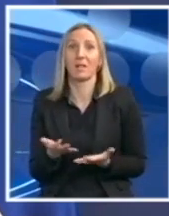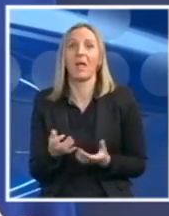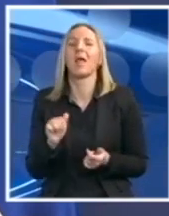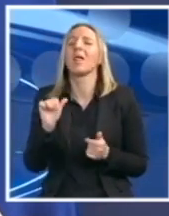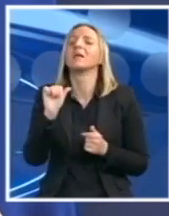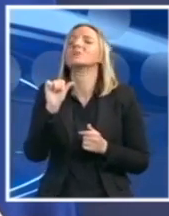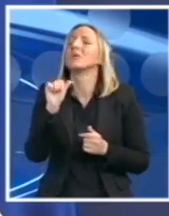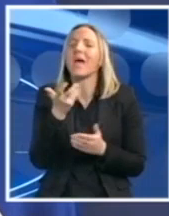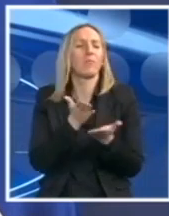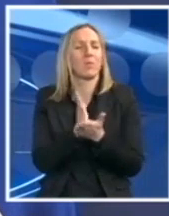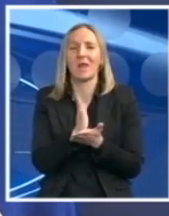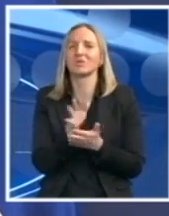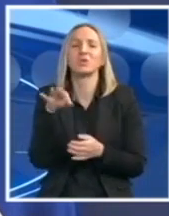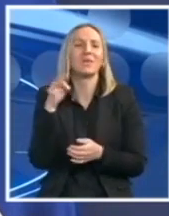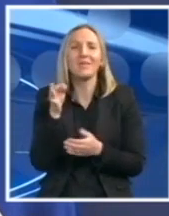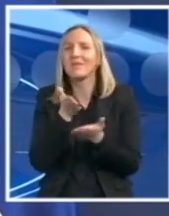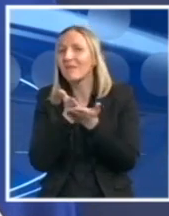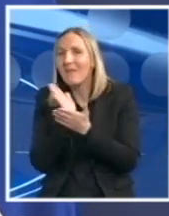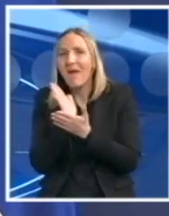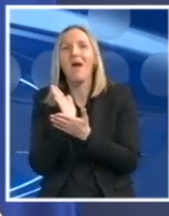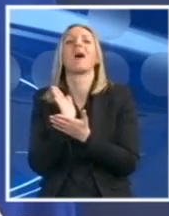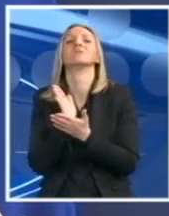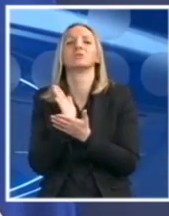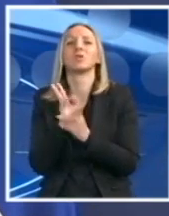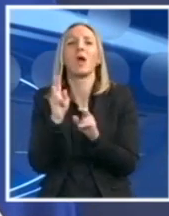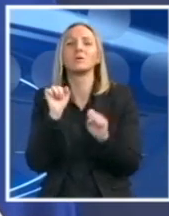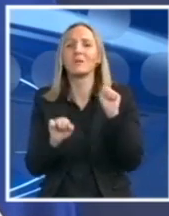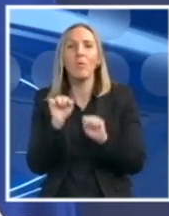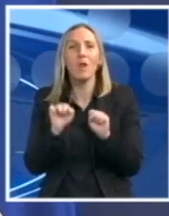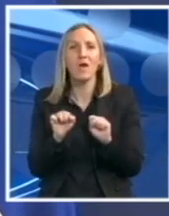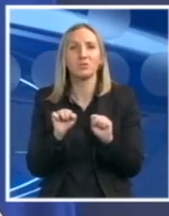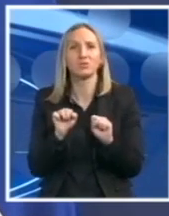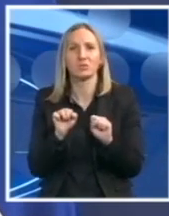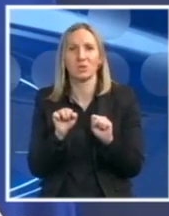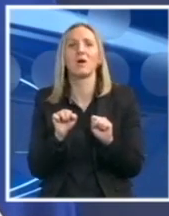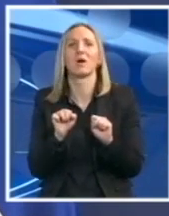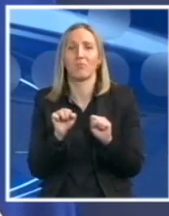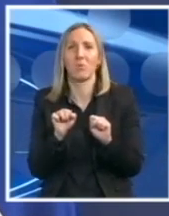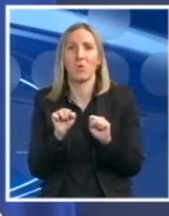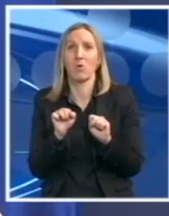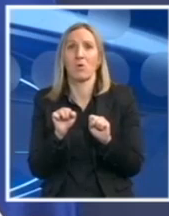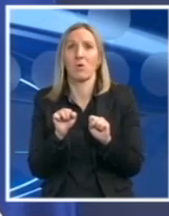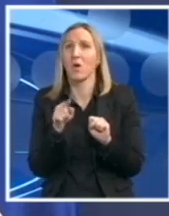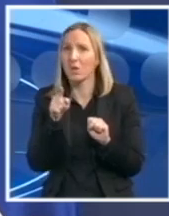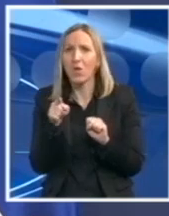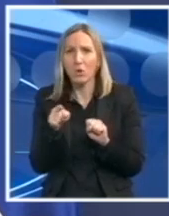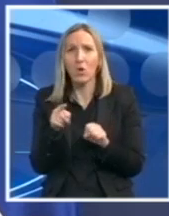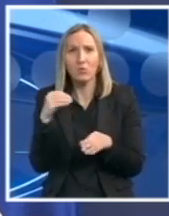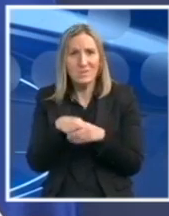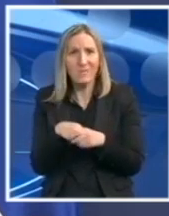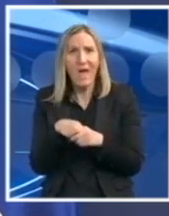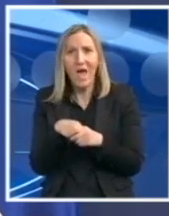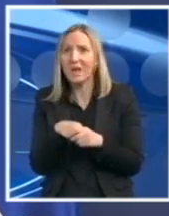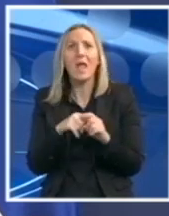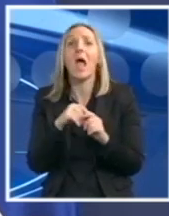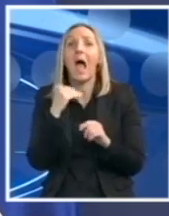koncept i najispravniji način postupanja koji zamenjuje i policijske